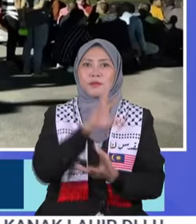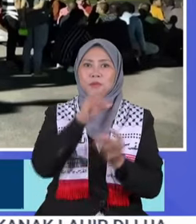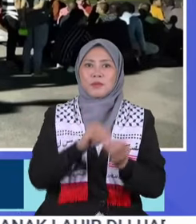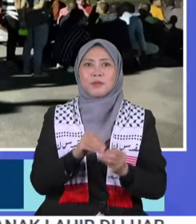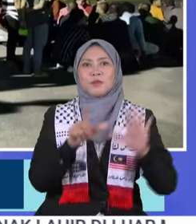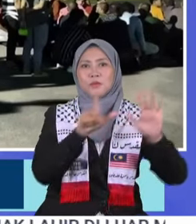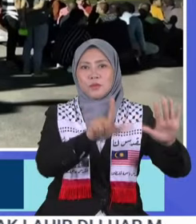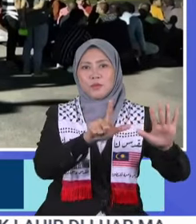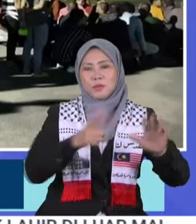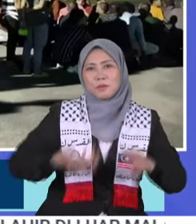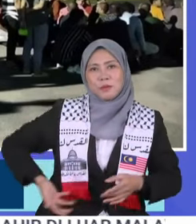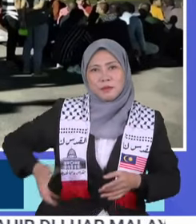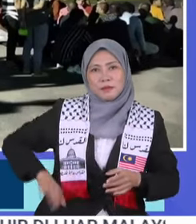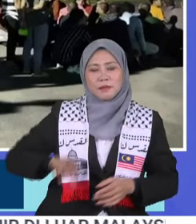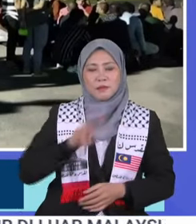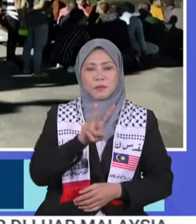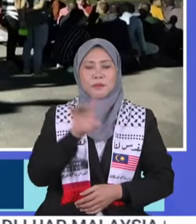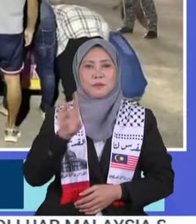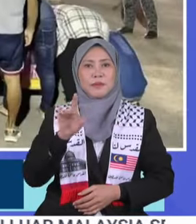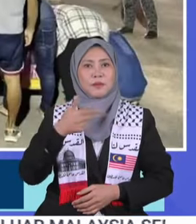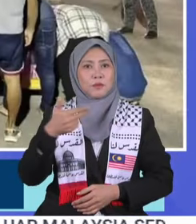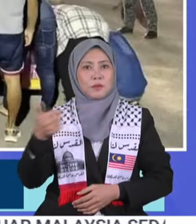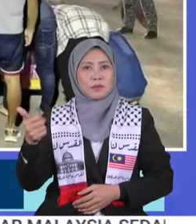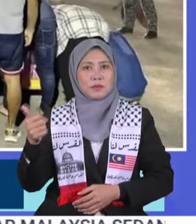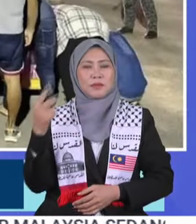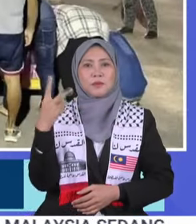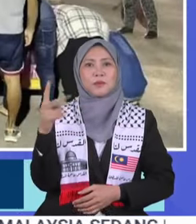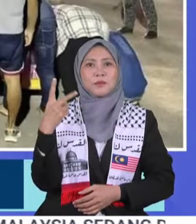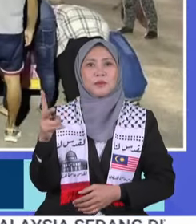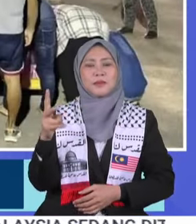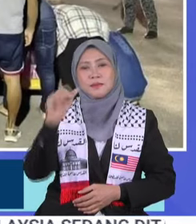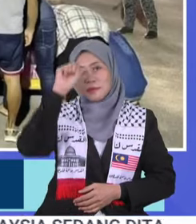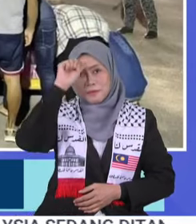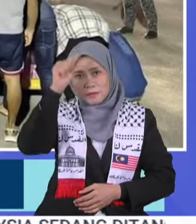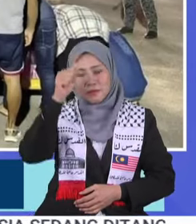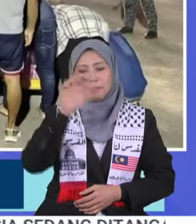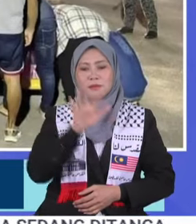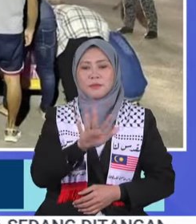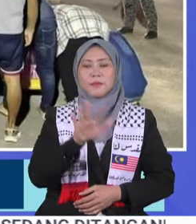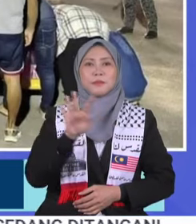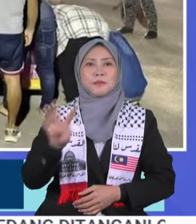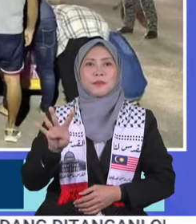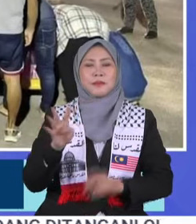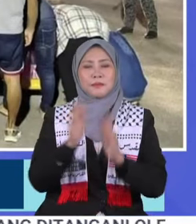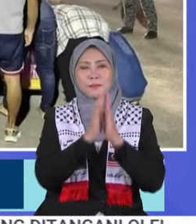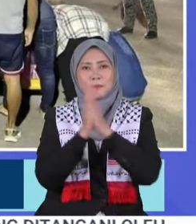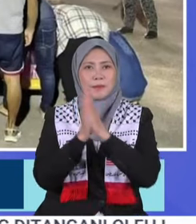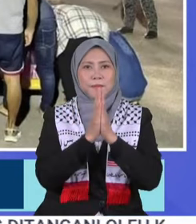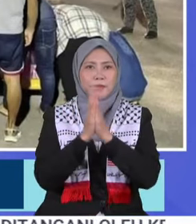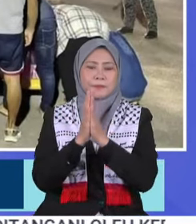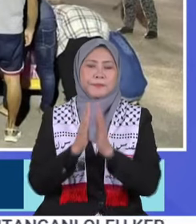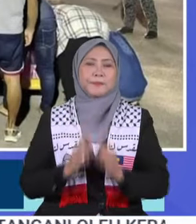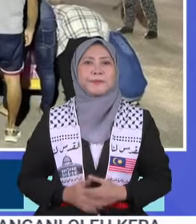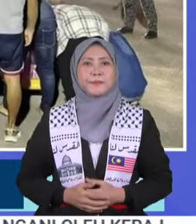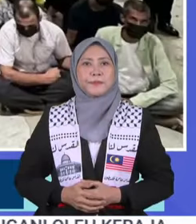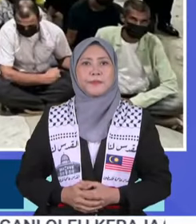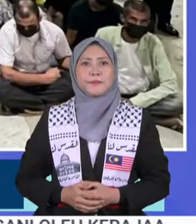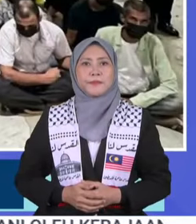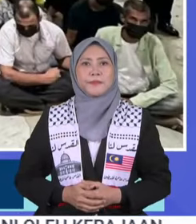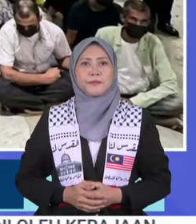7 warga Bangladesh, 28 warga Indonesia, 12 warga India dan 54 warga Myanmar.